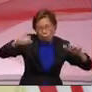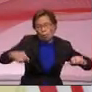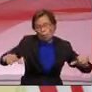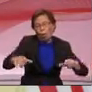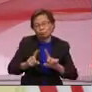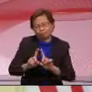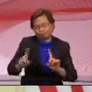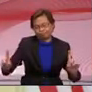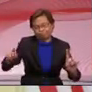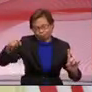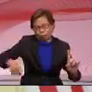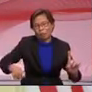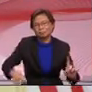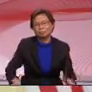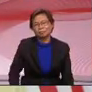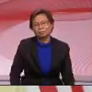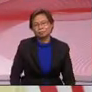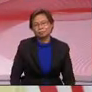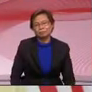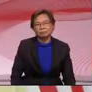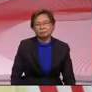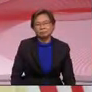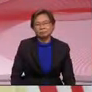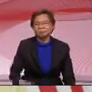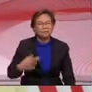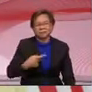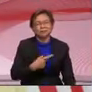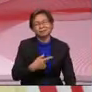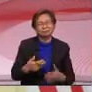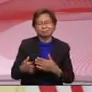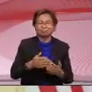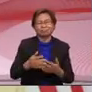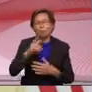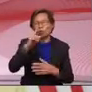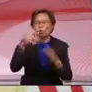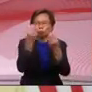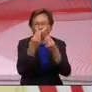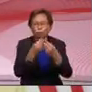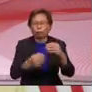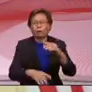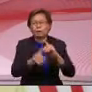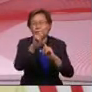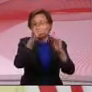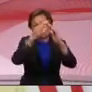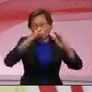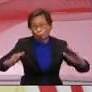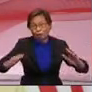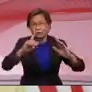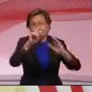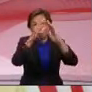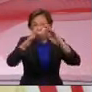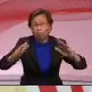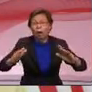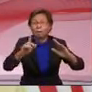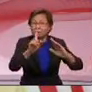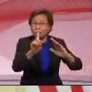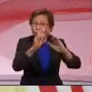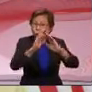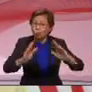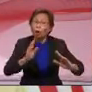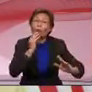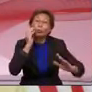sosial. Kita tiada memberikan jumlah yang sepatutnya setiap rumah homestay tersebut.